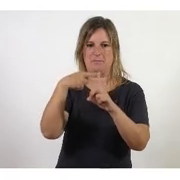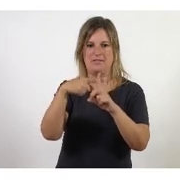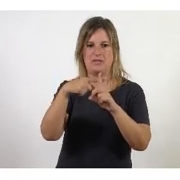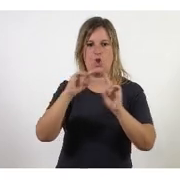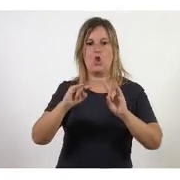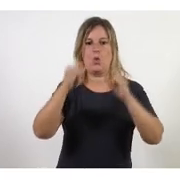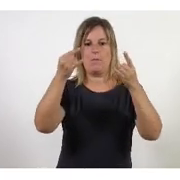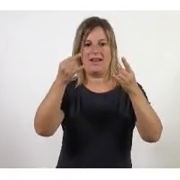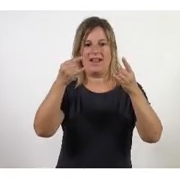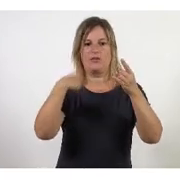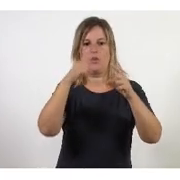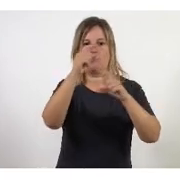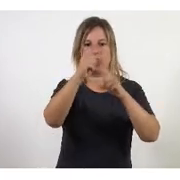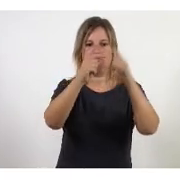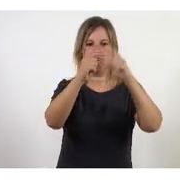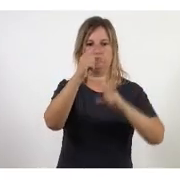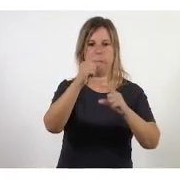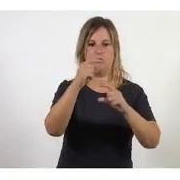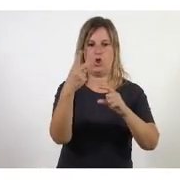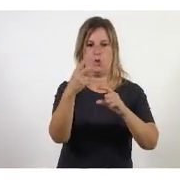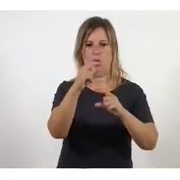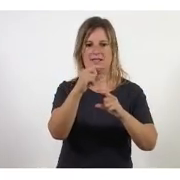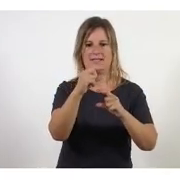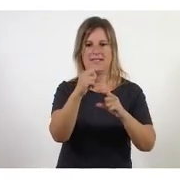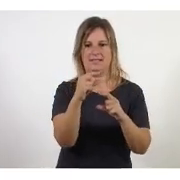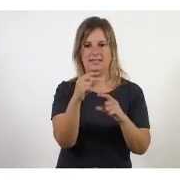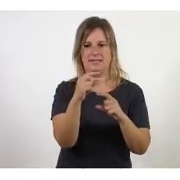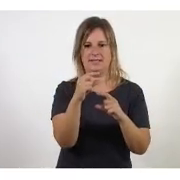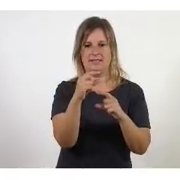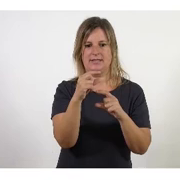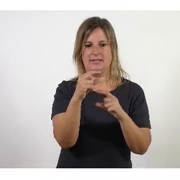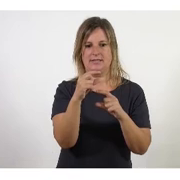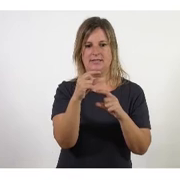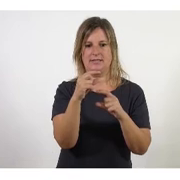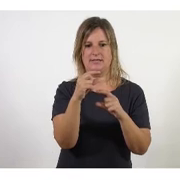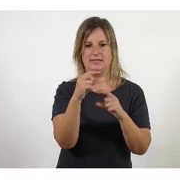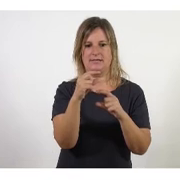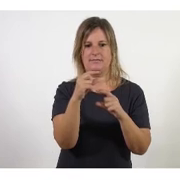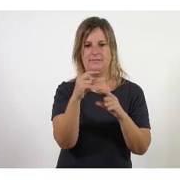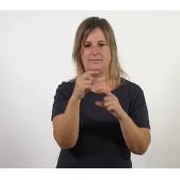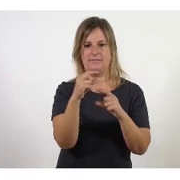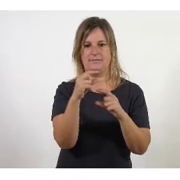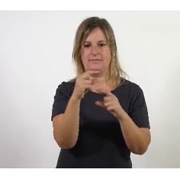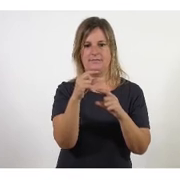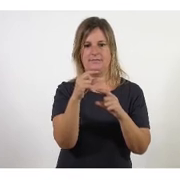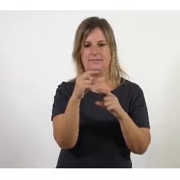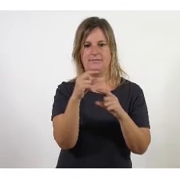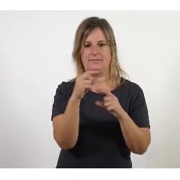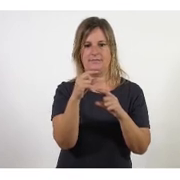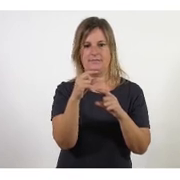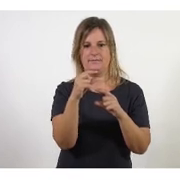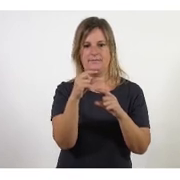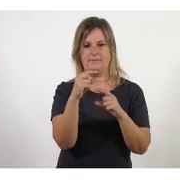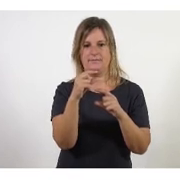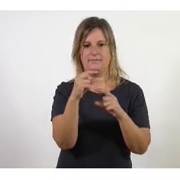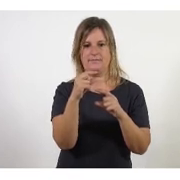i el que he fet és duplicar aquesta capa. Ja en tinc dues. I me la col·loca a sobre, però no hi ha problema, perquè jo toco i aguanto amb el dit sobre aquesta capa i